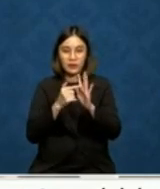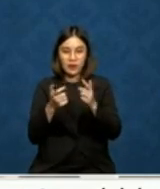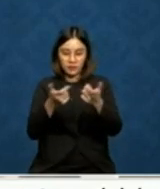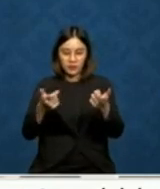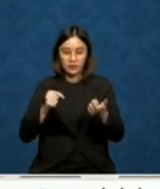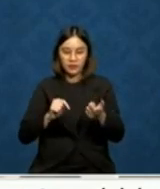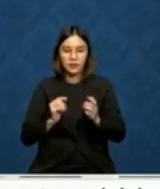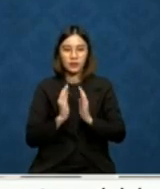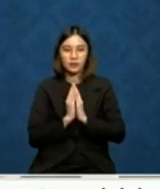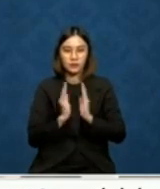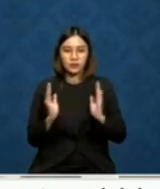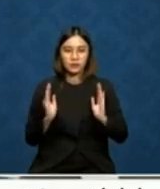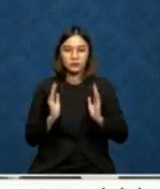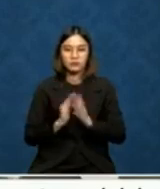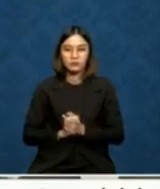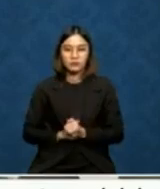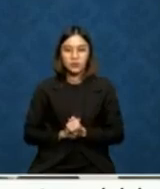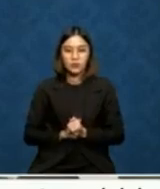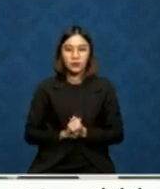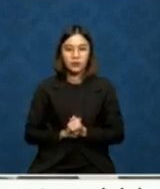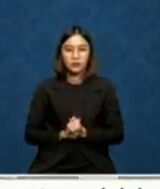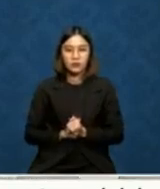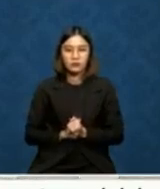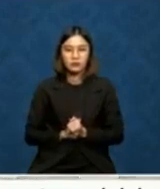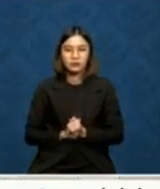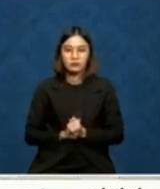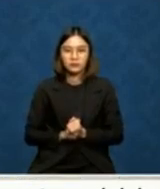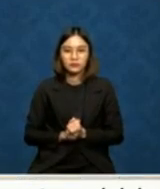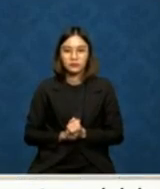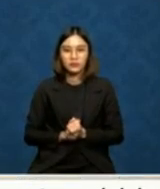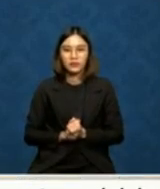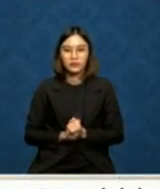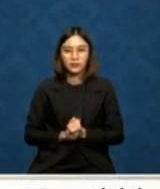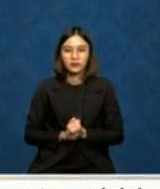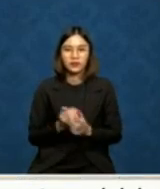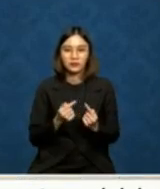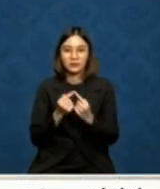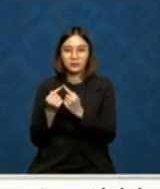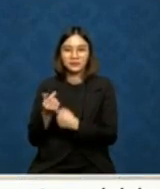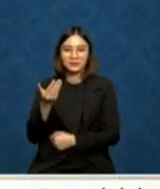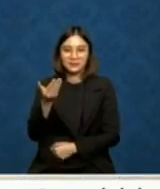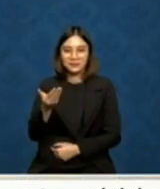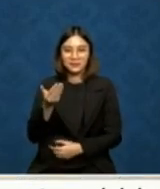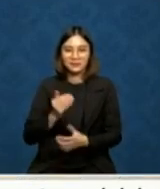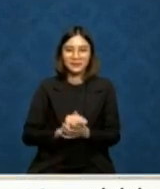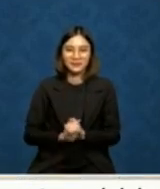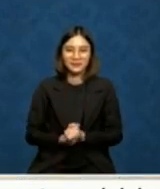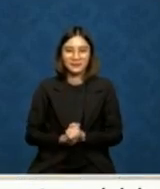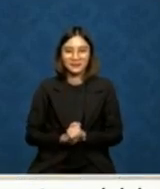ค่ะ ขอบคุณครับต่อไปท่านศศินันท์ธรรมนิตินันท์เชิญครับ